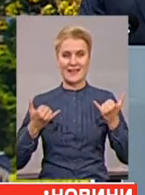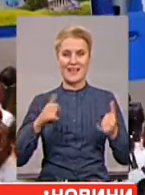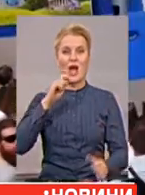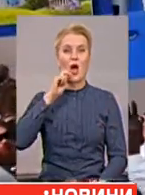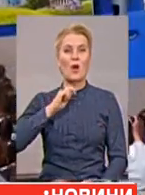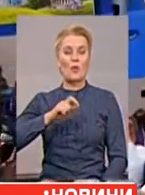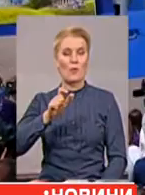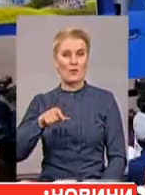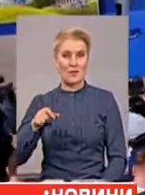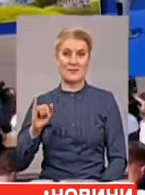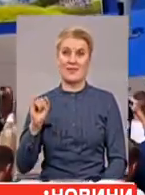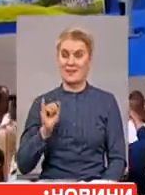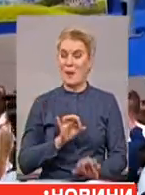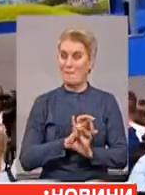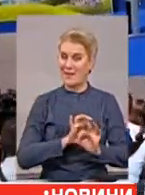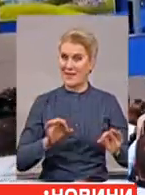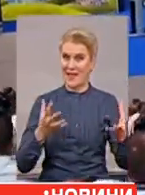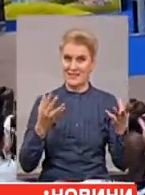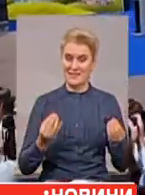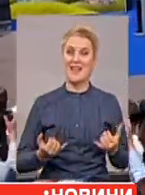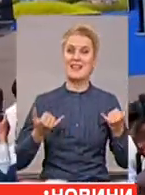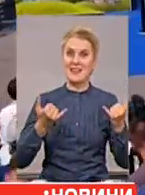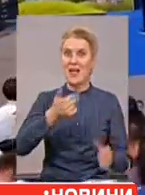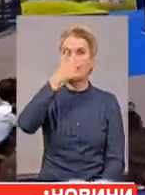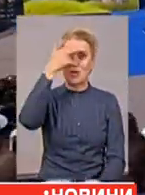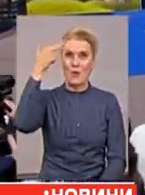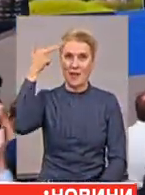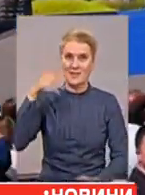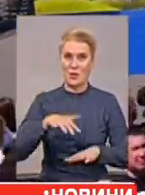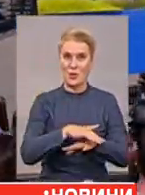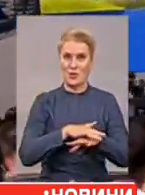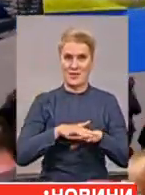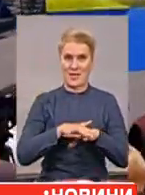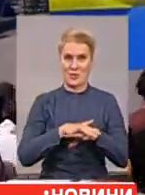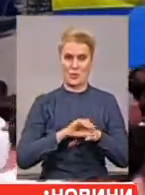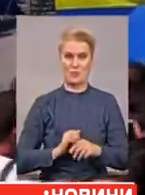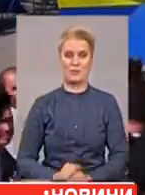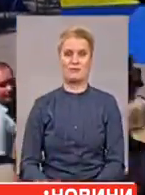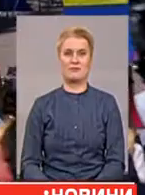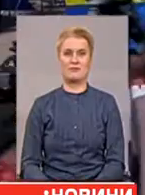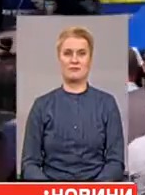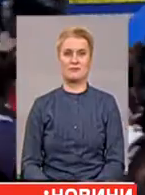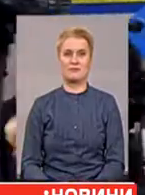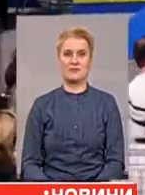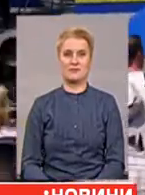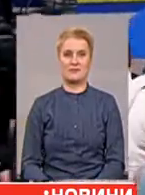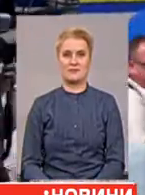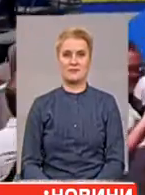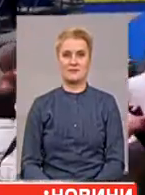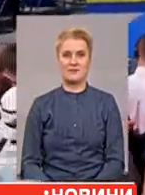i prekrásny deň dla slovackého národu. Za týmto významným